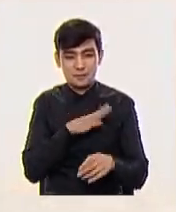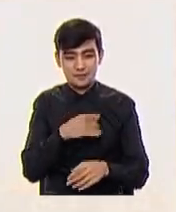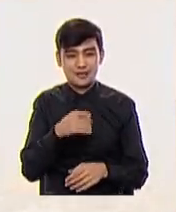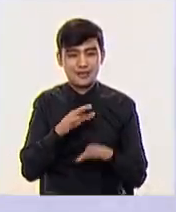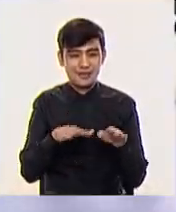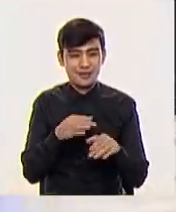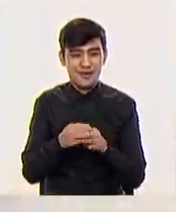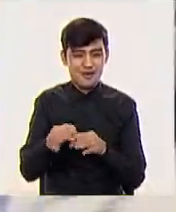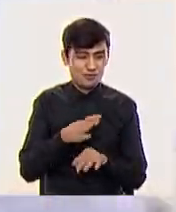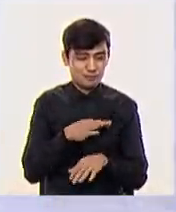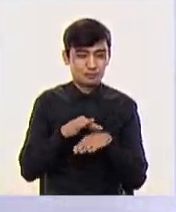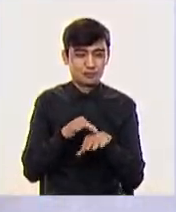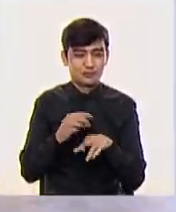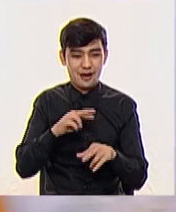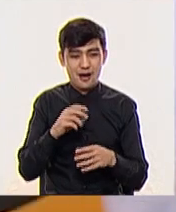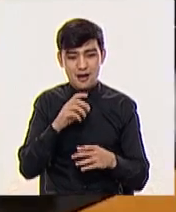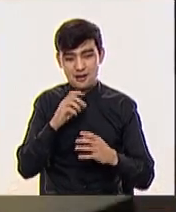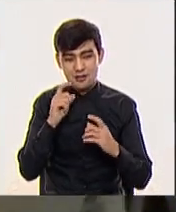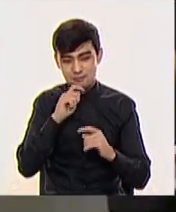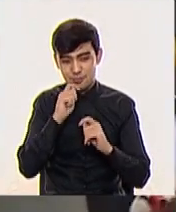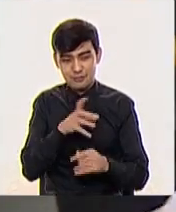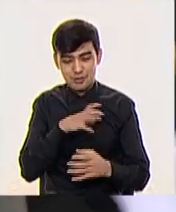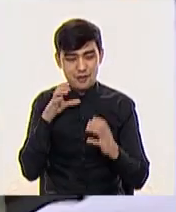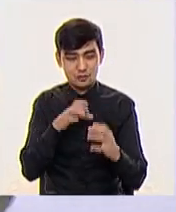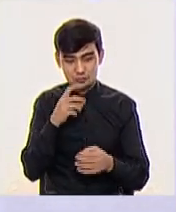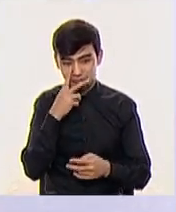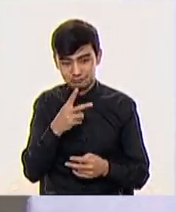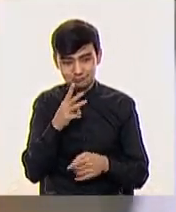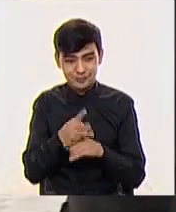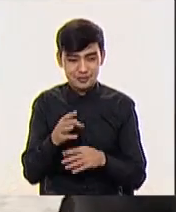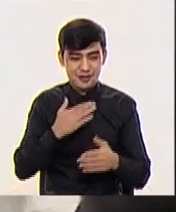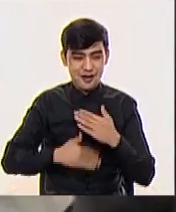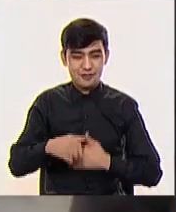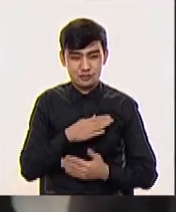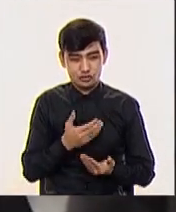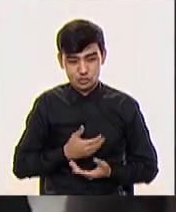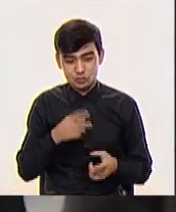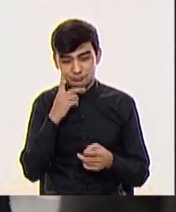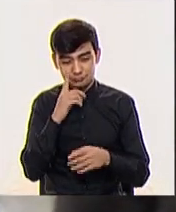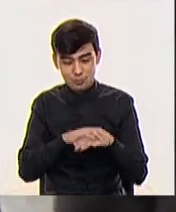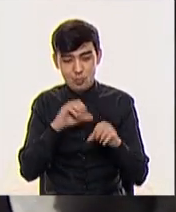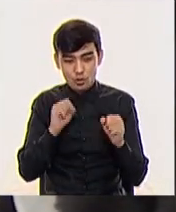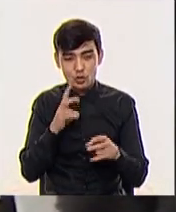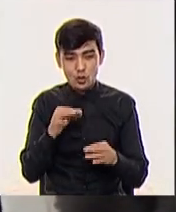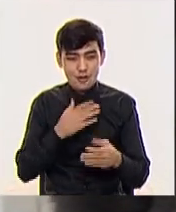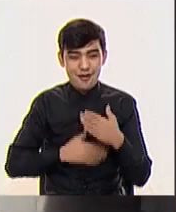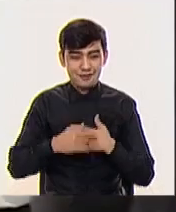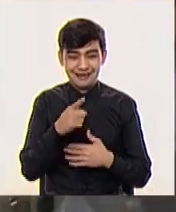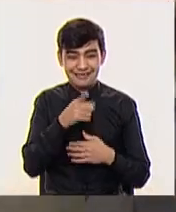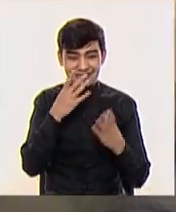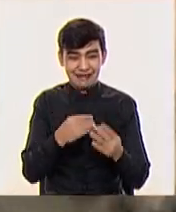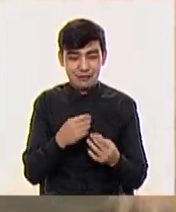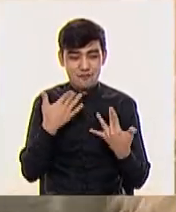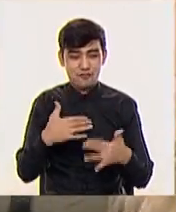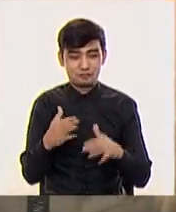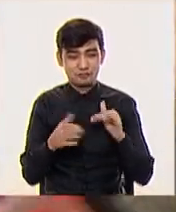ықшамауданындағы балаларды тасымалдауға автобус сыйға тартқан еді. Мына кадрларда қуанған тұрғындарды көруге болады. Алайда қуаныш тек сол күні ғана